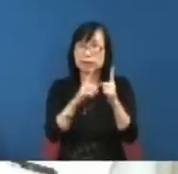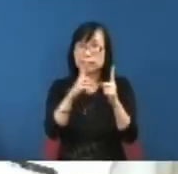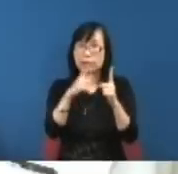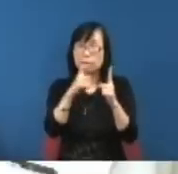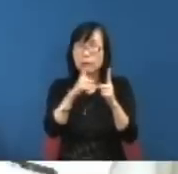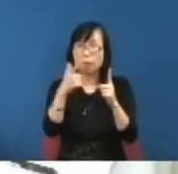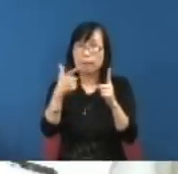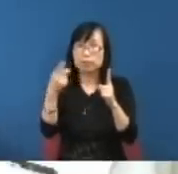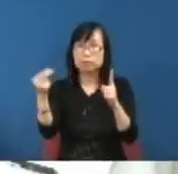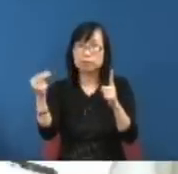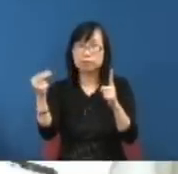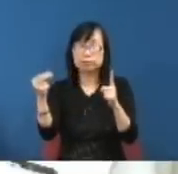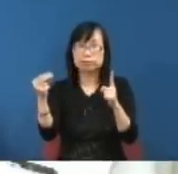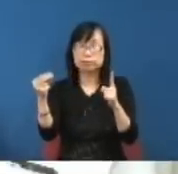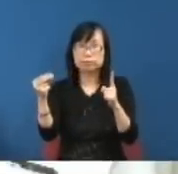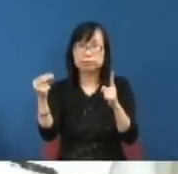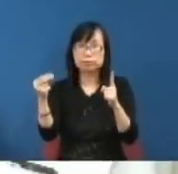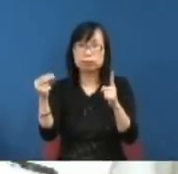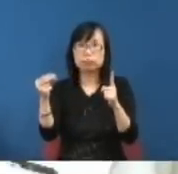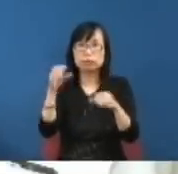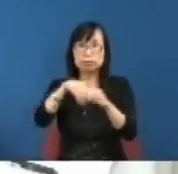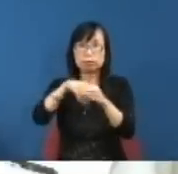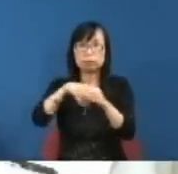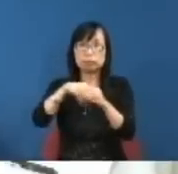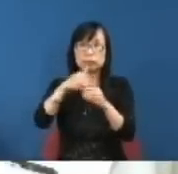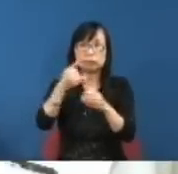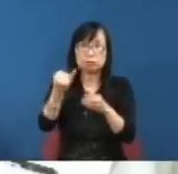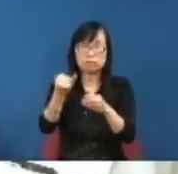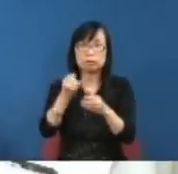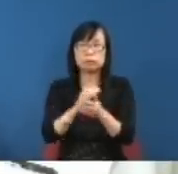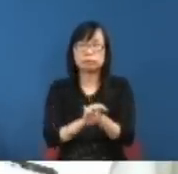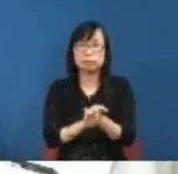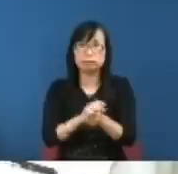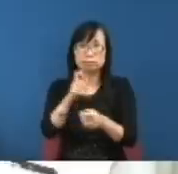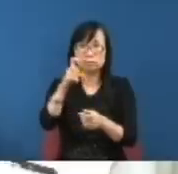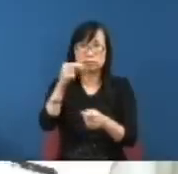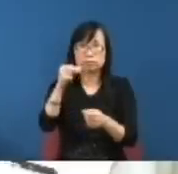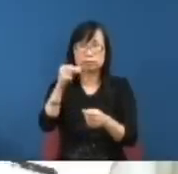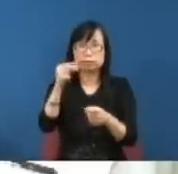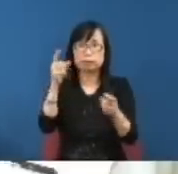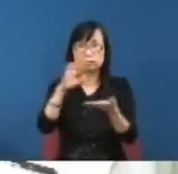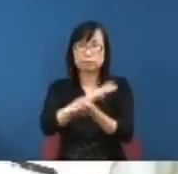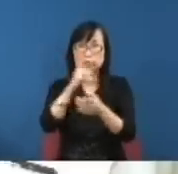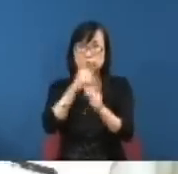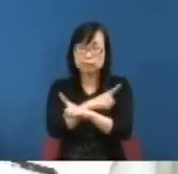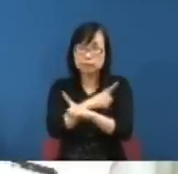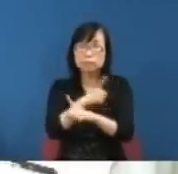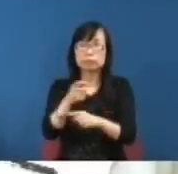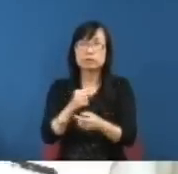1987年出現過一次嘅 Black Monday， 即係股災。然後再喺1990年代又出現一次